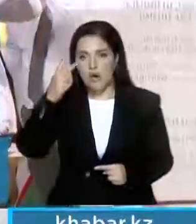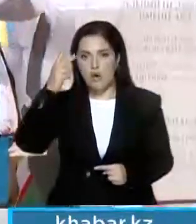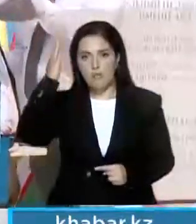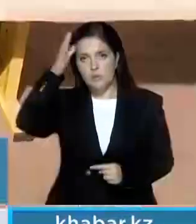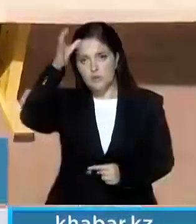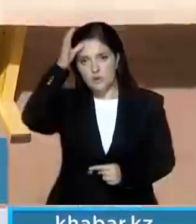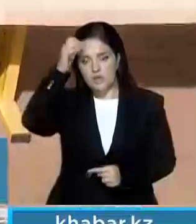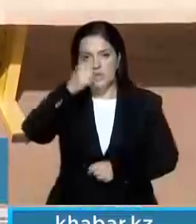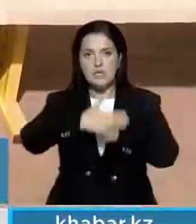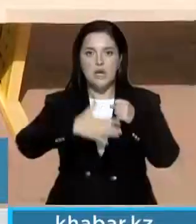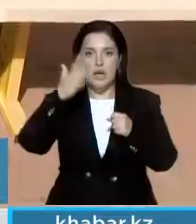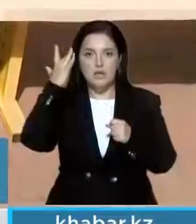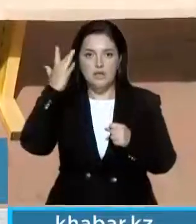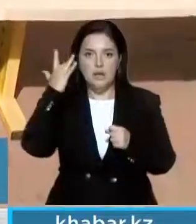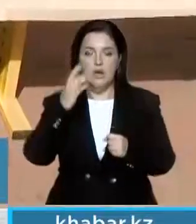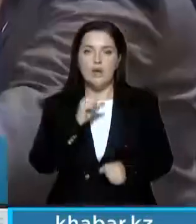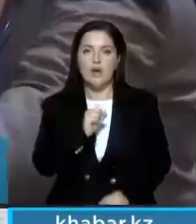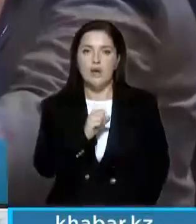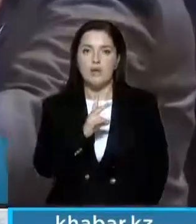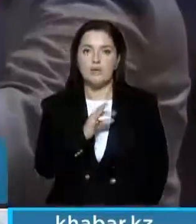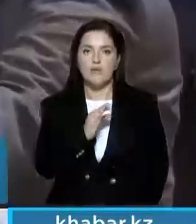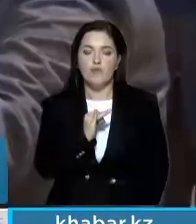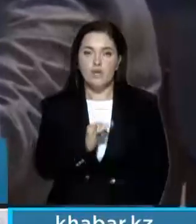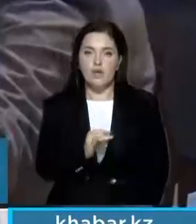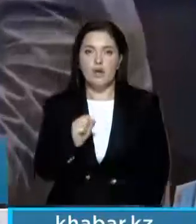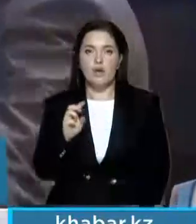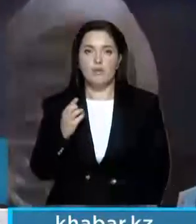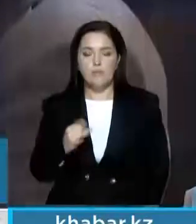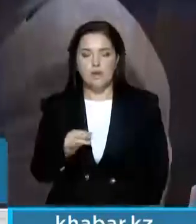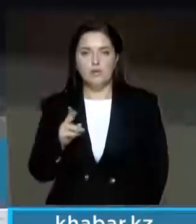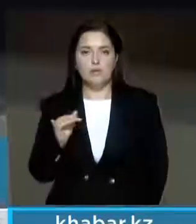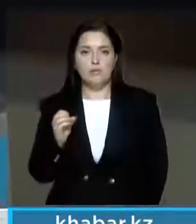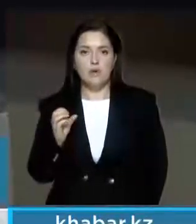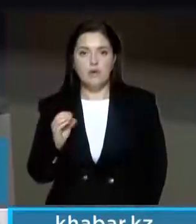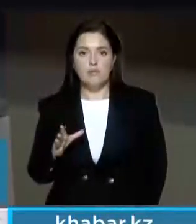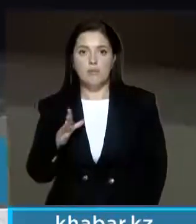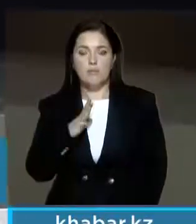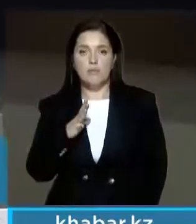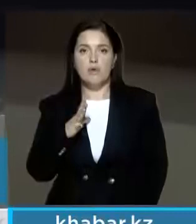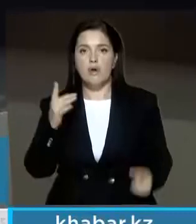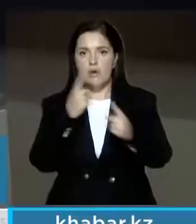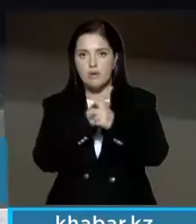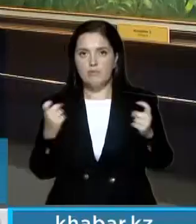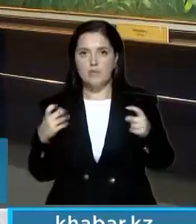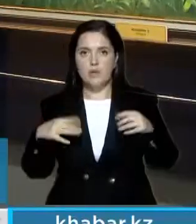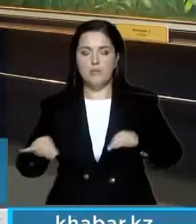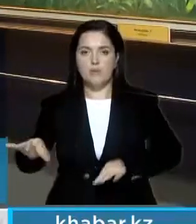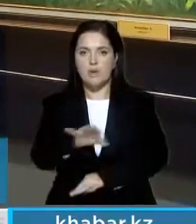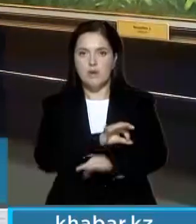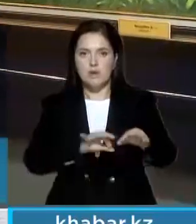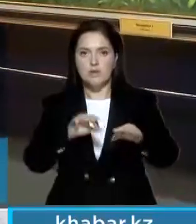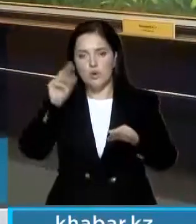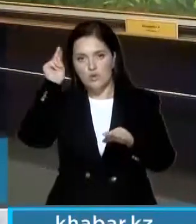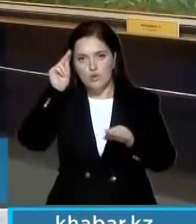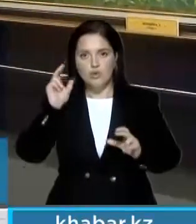выдающихся мыслителей Центральной Азии – Алишера Наваи и Абая Кунанбаева. В ходе встречи были анонсированы совместные проекты высших